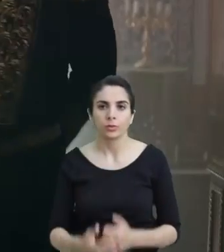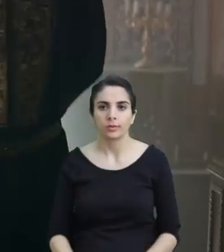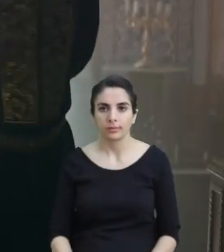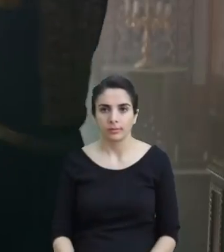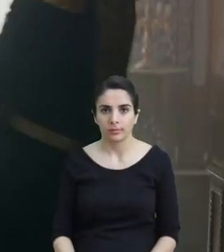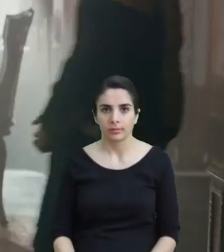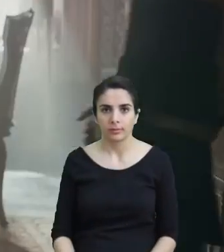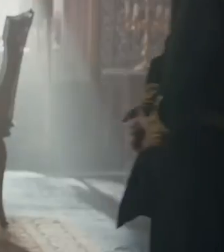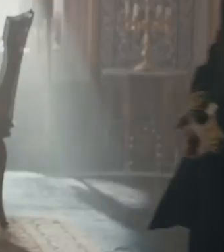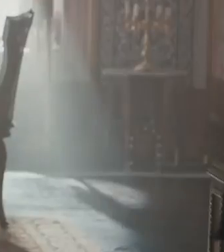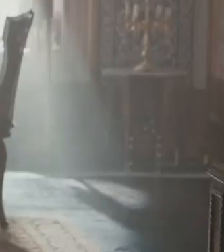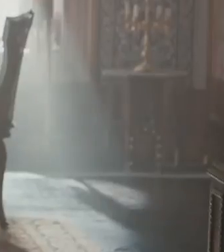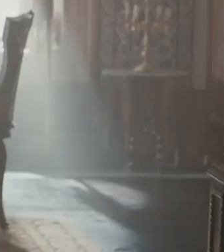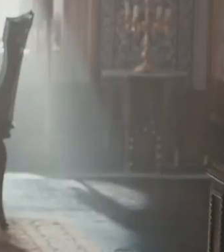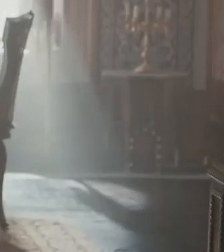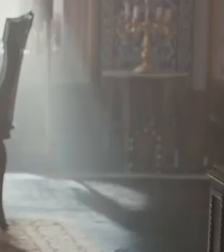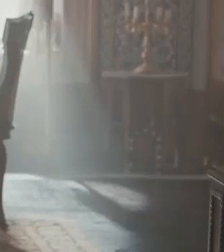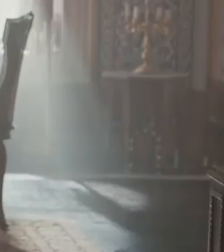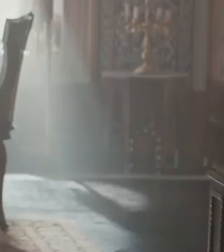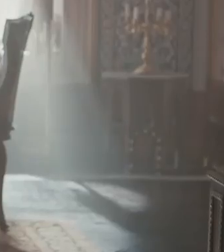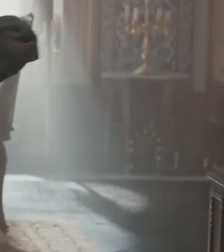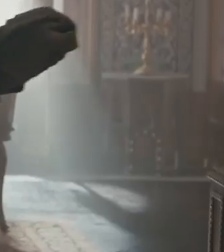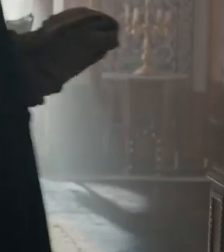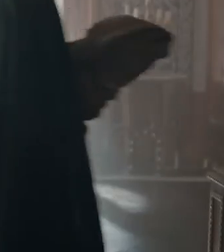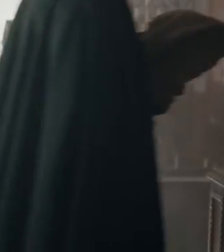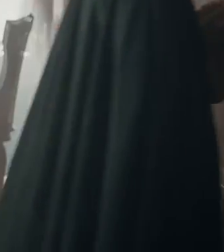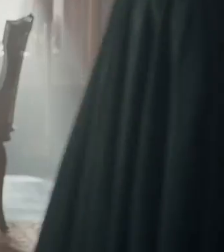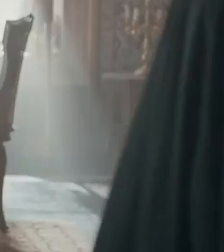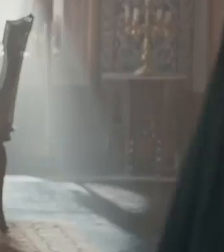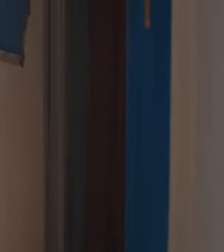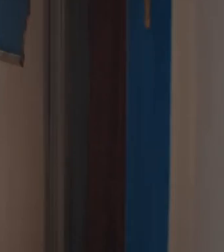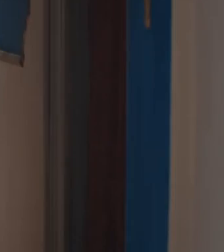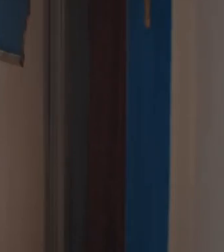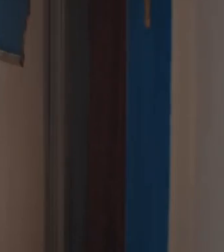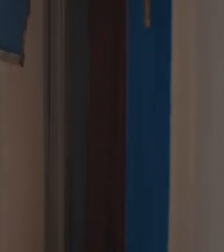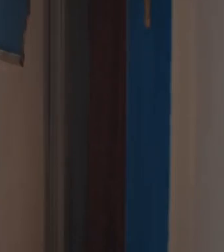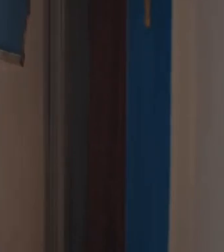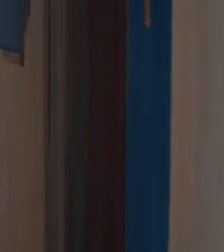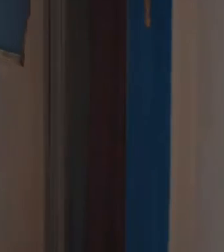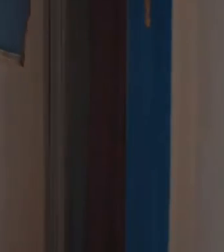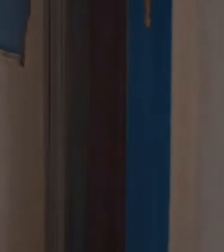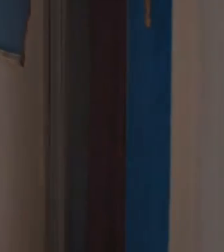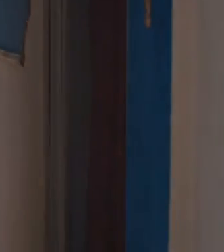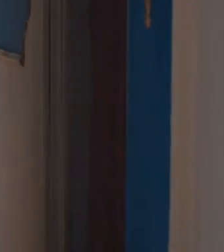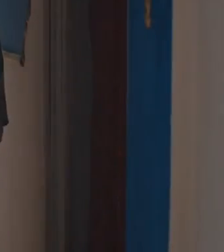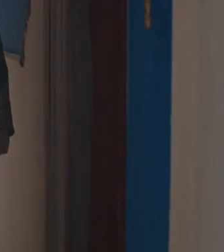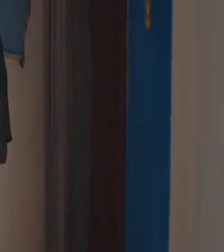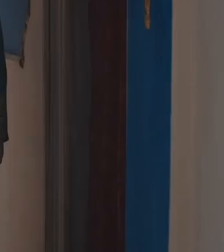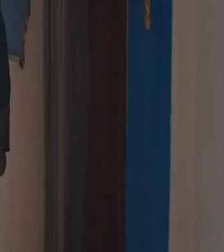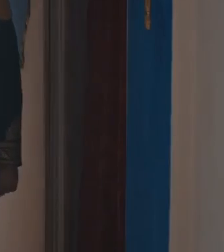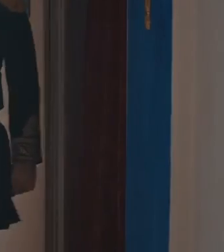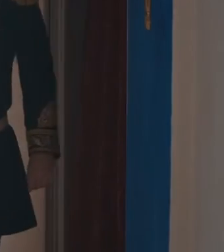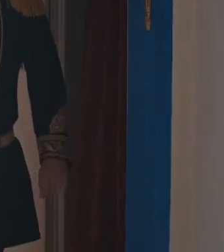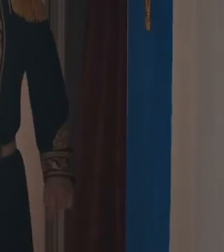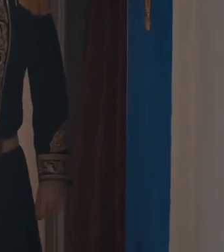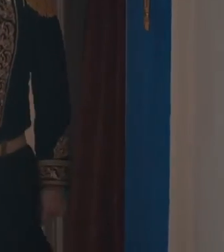Elleri arkasında bağlı halde önden yürüdü. Kadı onu takip etti. Geride kalan duvar mavi beyaz çinilerle işli. Yan duvarlar